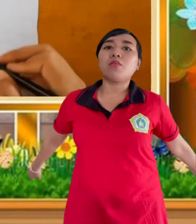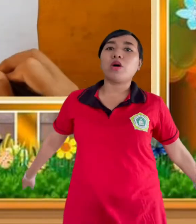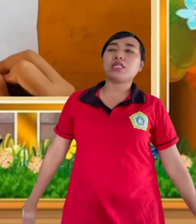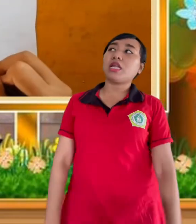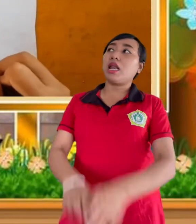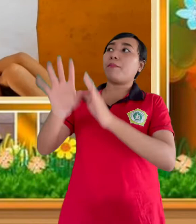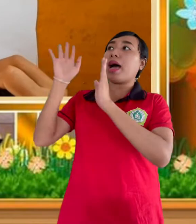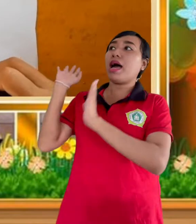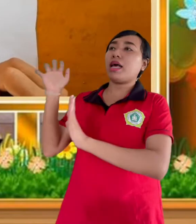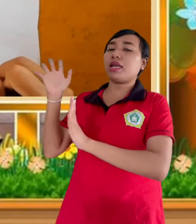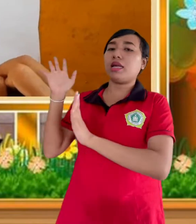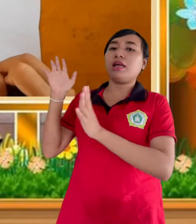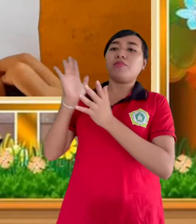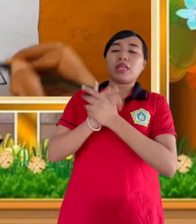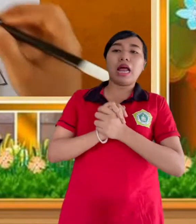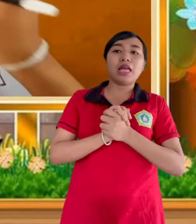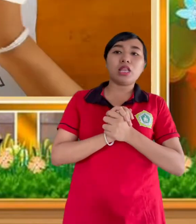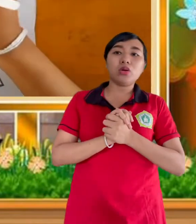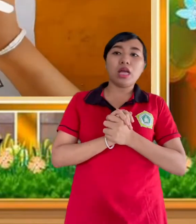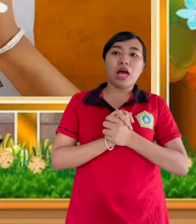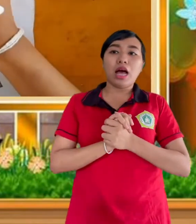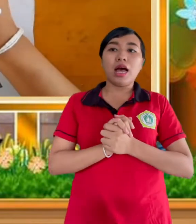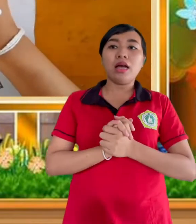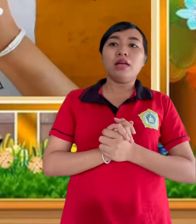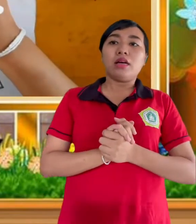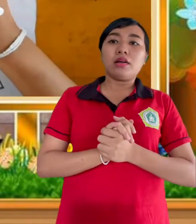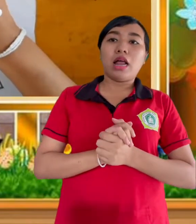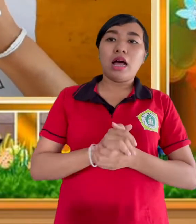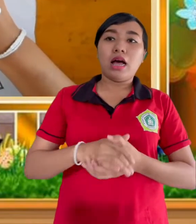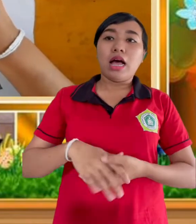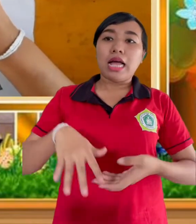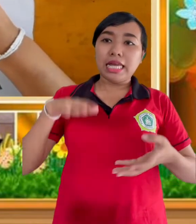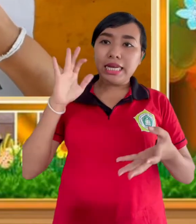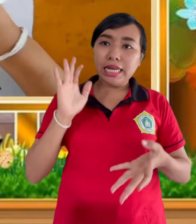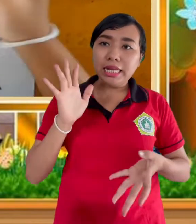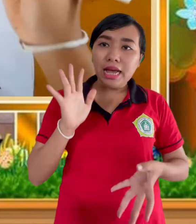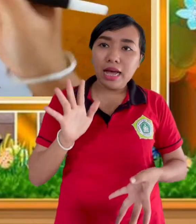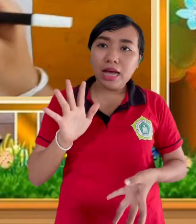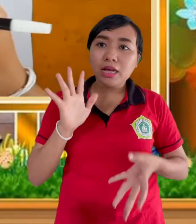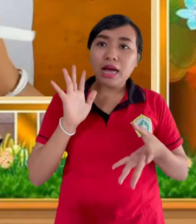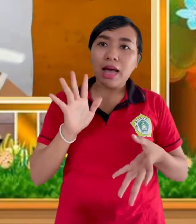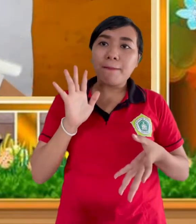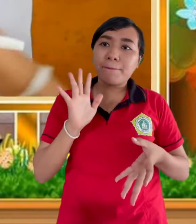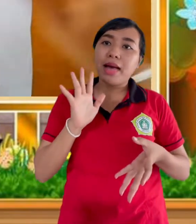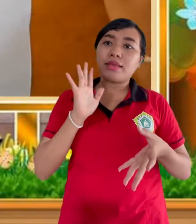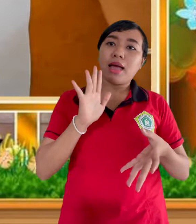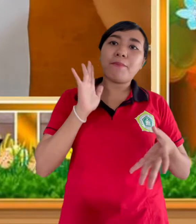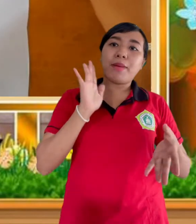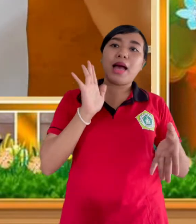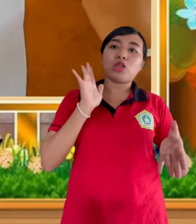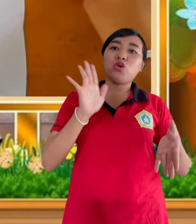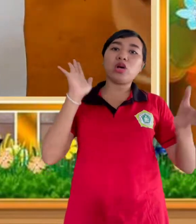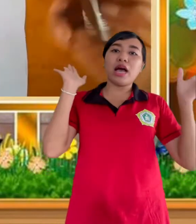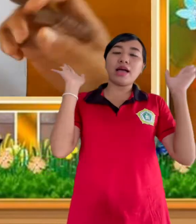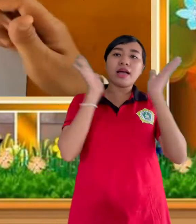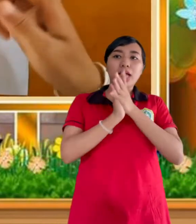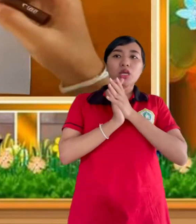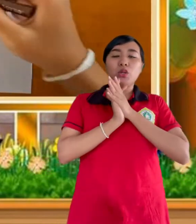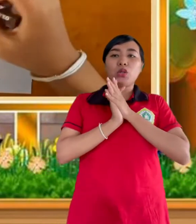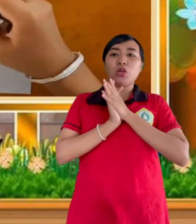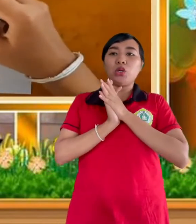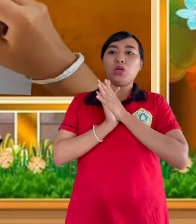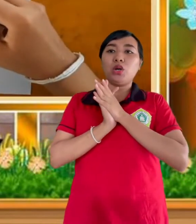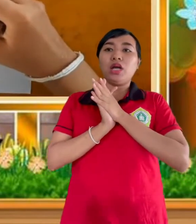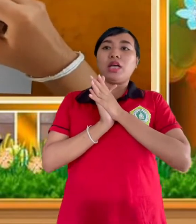bisa dibuat jadi lemari. Nah, itu ya. Nah, ini dia kapaknya Pak Tukang